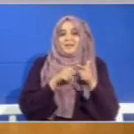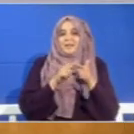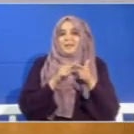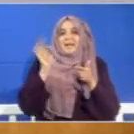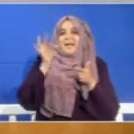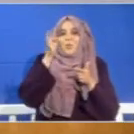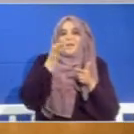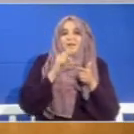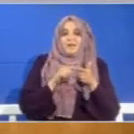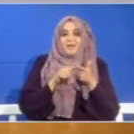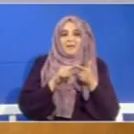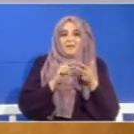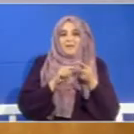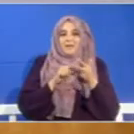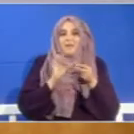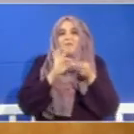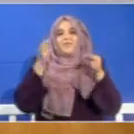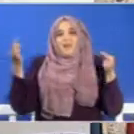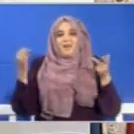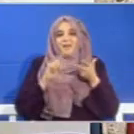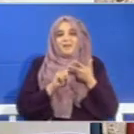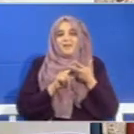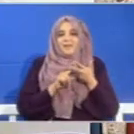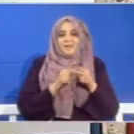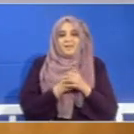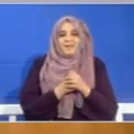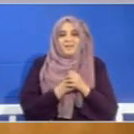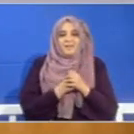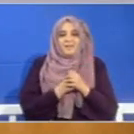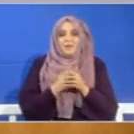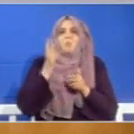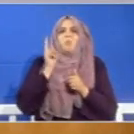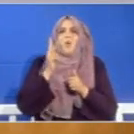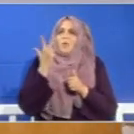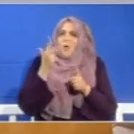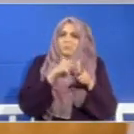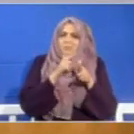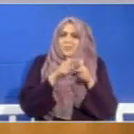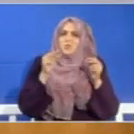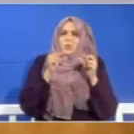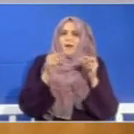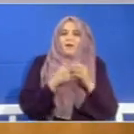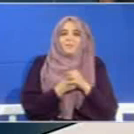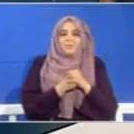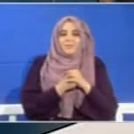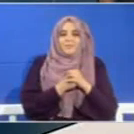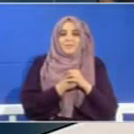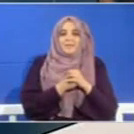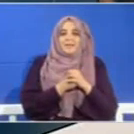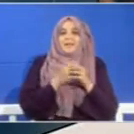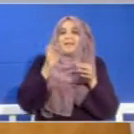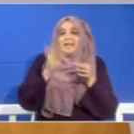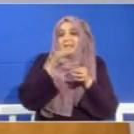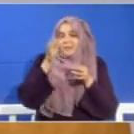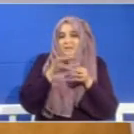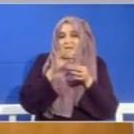والإبرة، والخيط. يعني قالوا: لماذا يعني هذه الأمور من السنة؟ قالوا: أما الإبرة